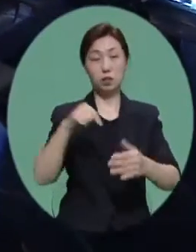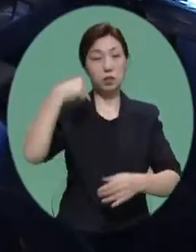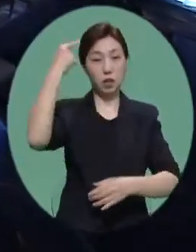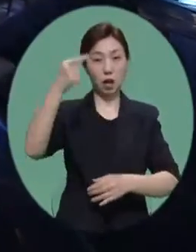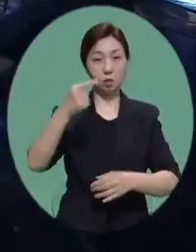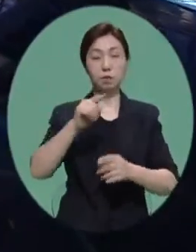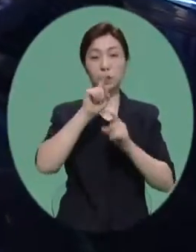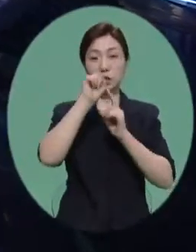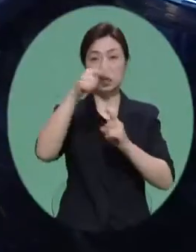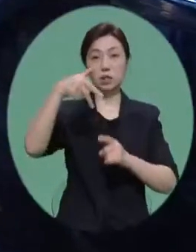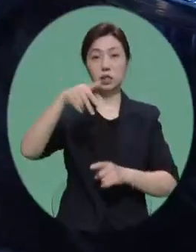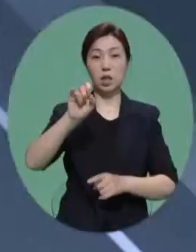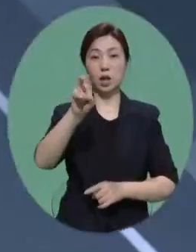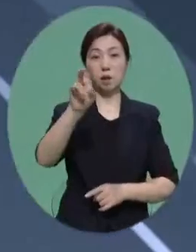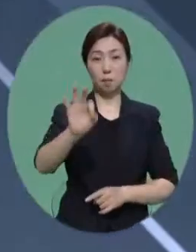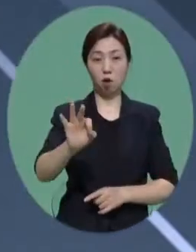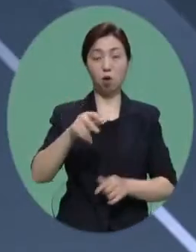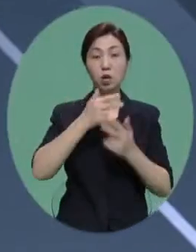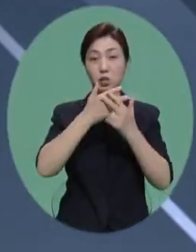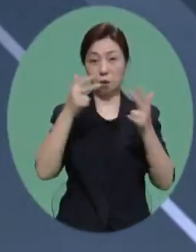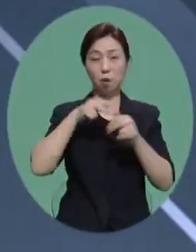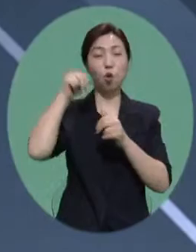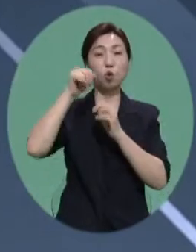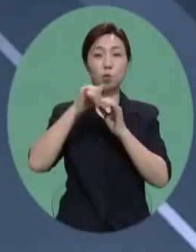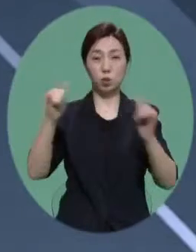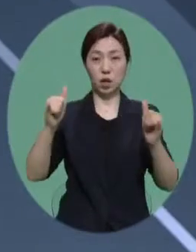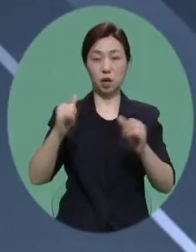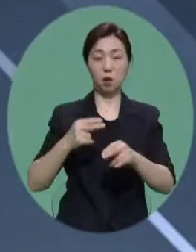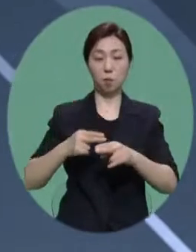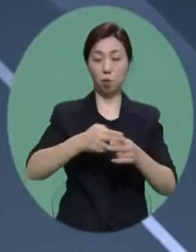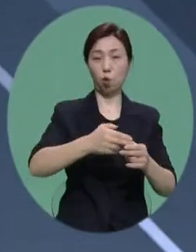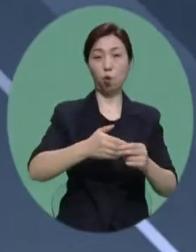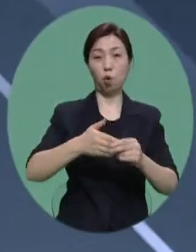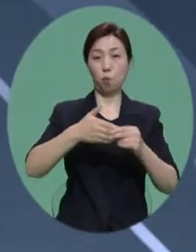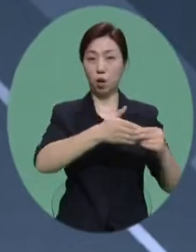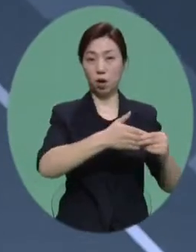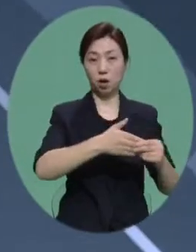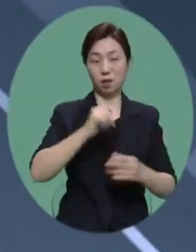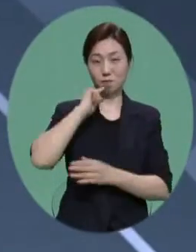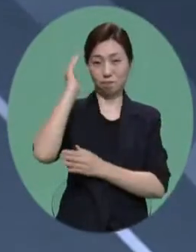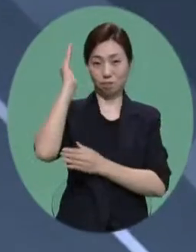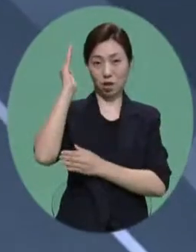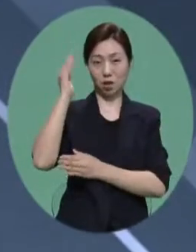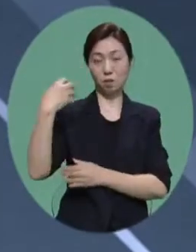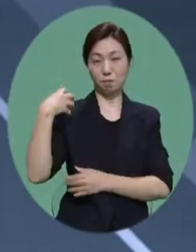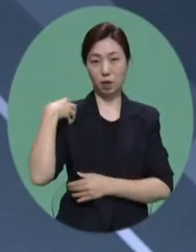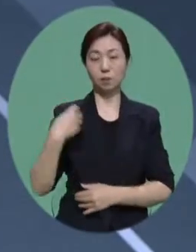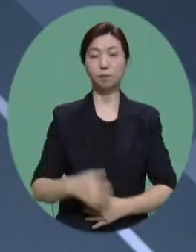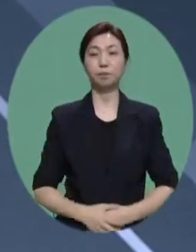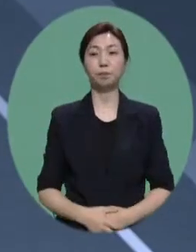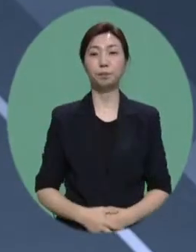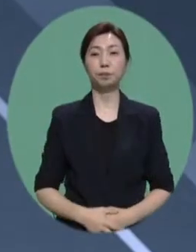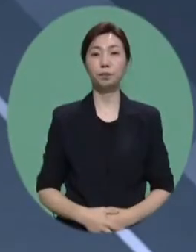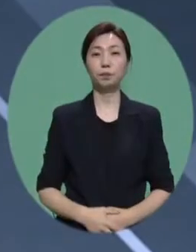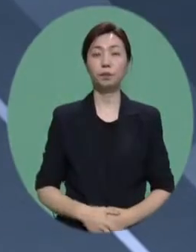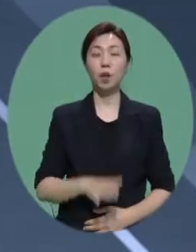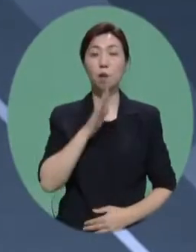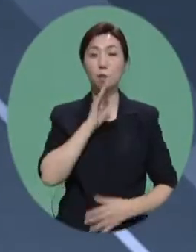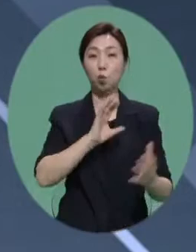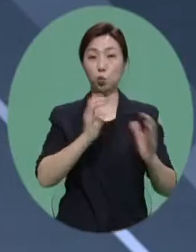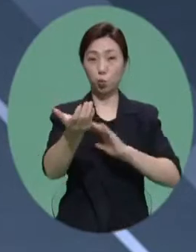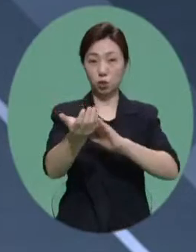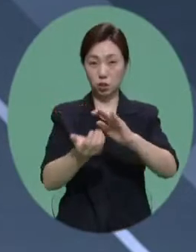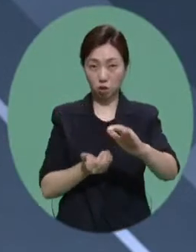순서입니다 사용하시죠 4 국민 여러분 본격적인 토론을 하기에 앞서서 아